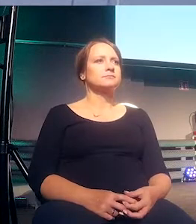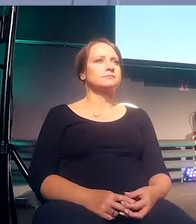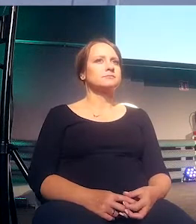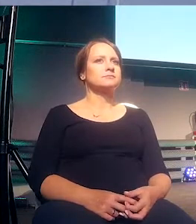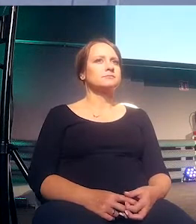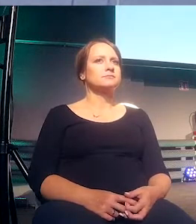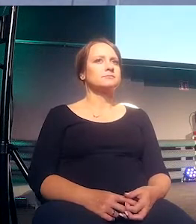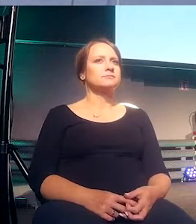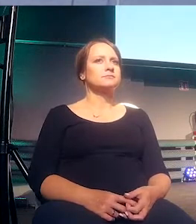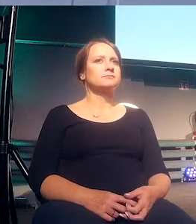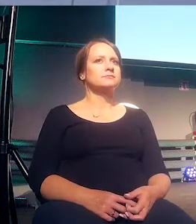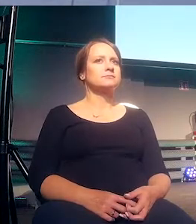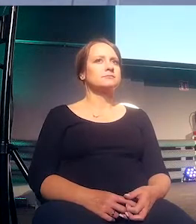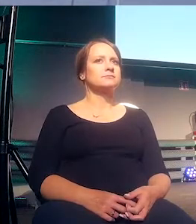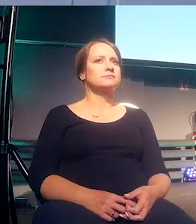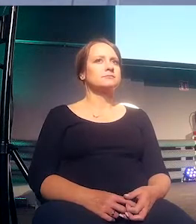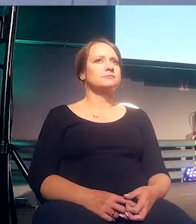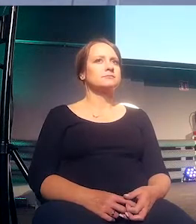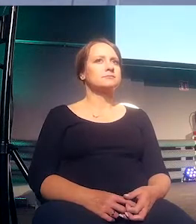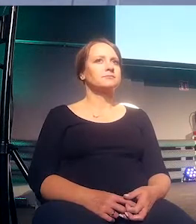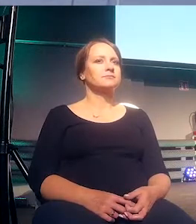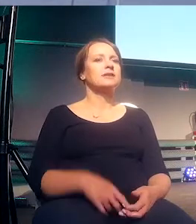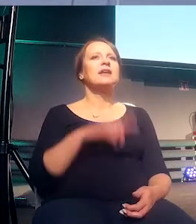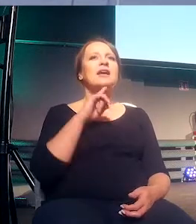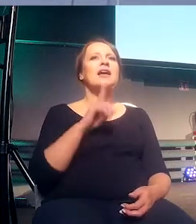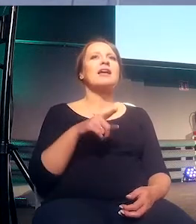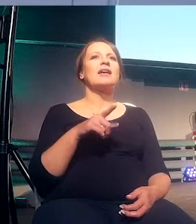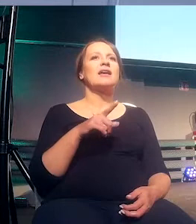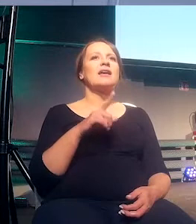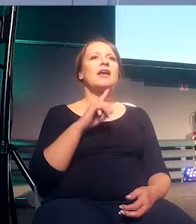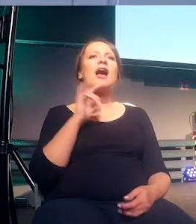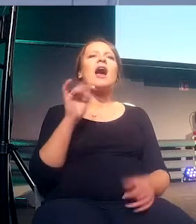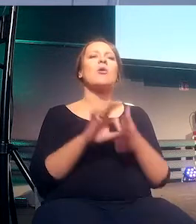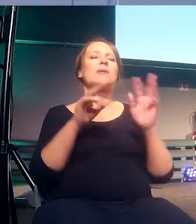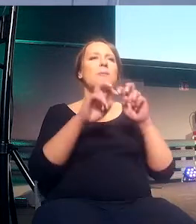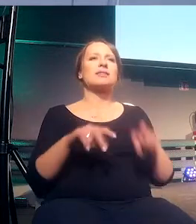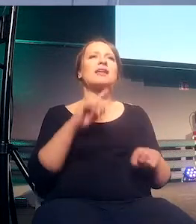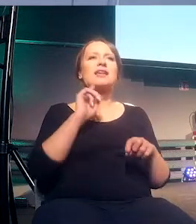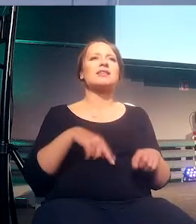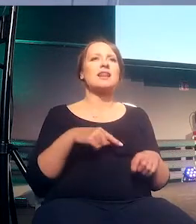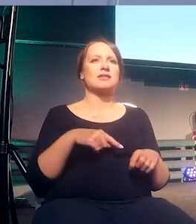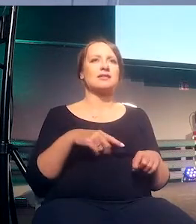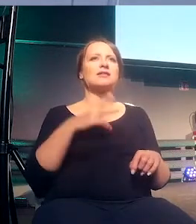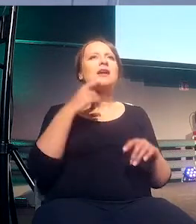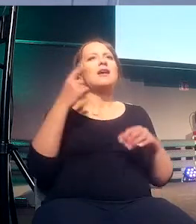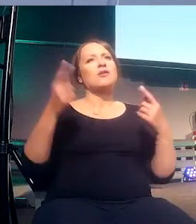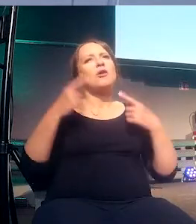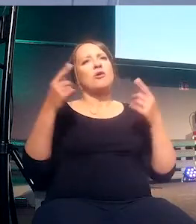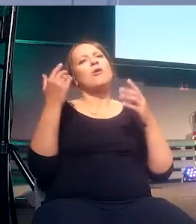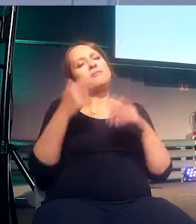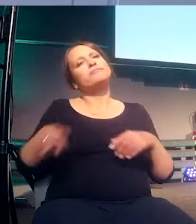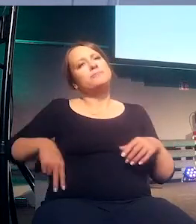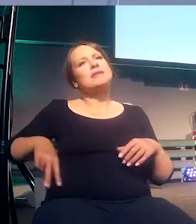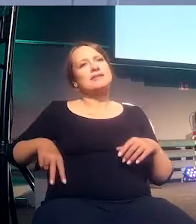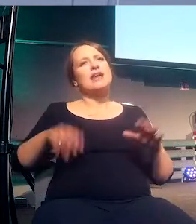publicznie dostępny i nie został jakby wykonany na zlecenie komercyjne, tylko przez Instytut współpracujący z Ministerstwem Cyfryzacji. I okazuje